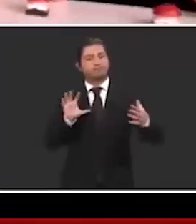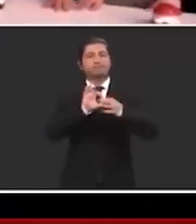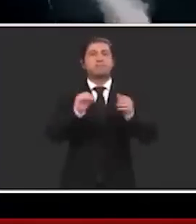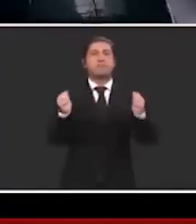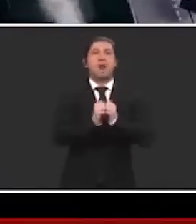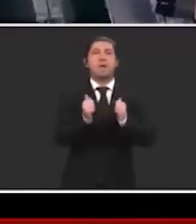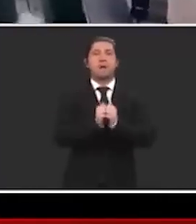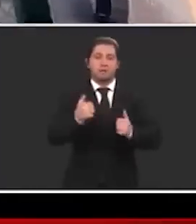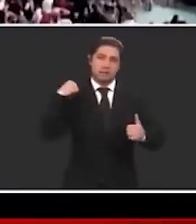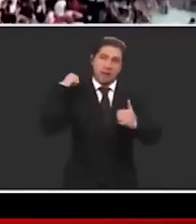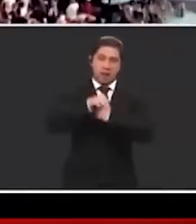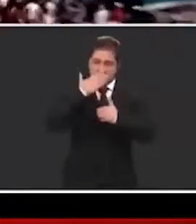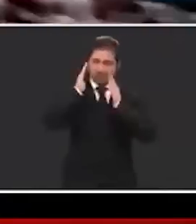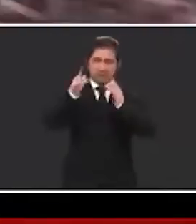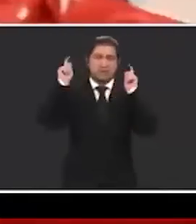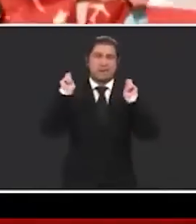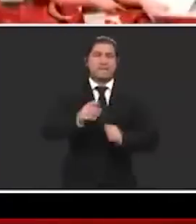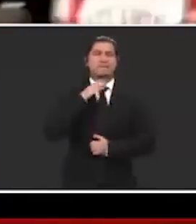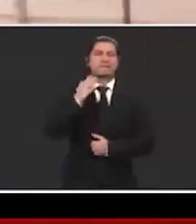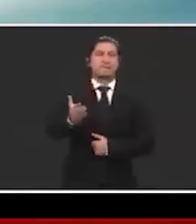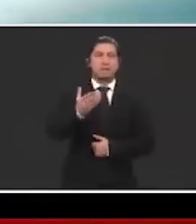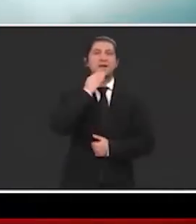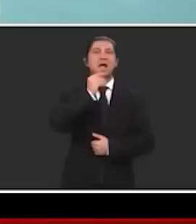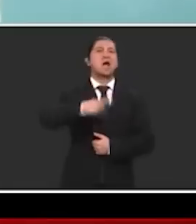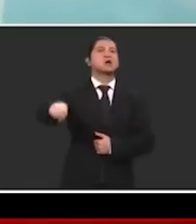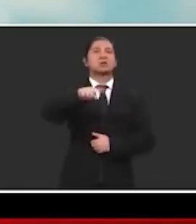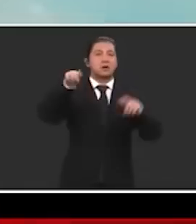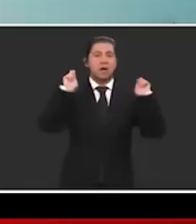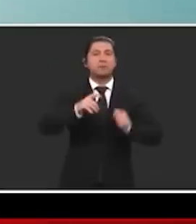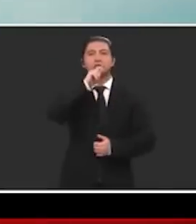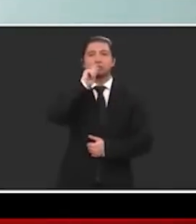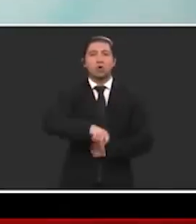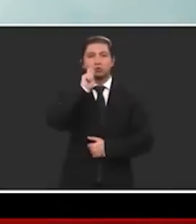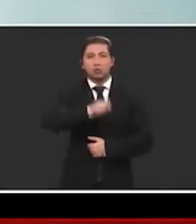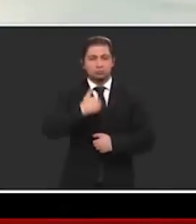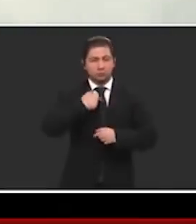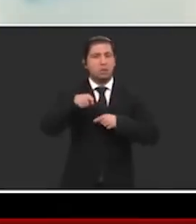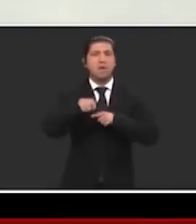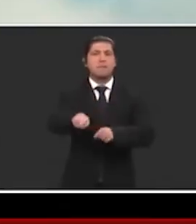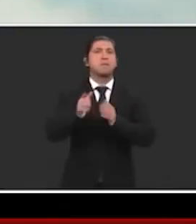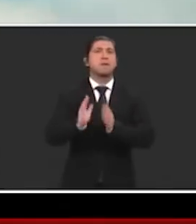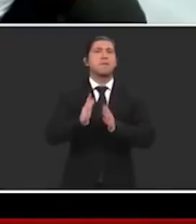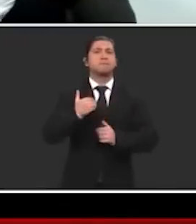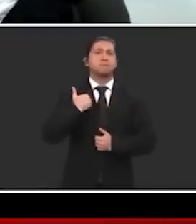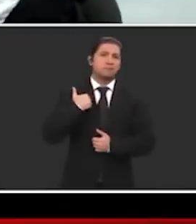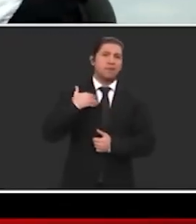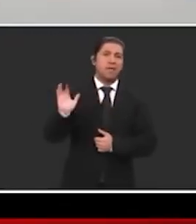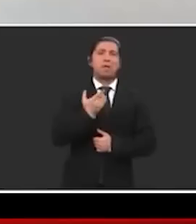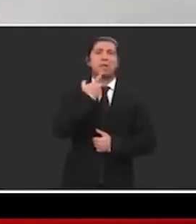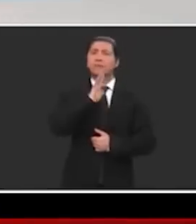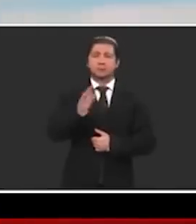birlikteliğimizi yenileyeceğiz. Gençlerimize verdiğimiz tüm sözlerin takipçisi olduğumuzu